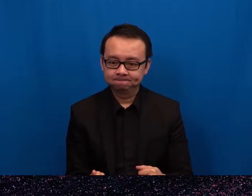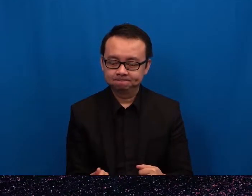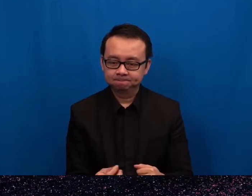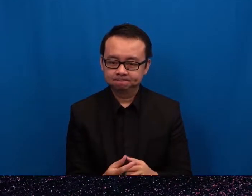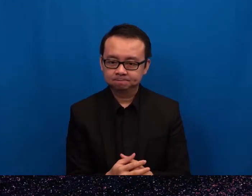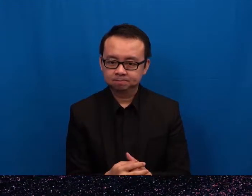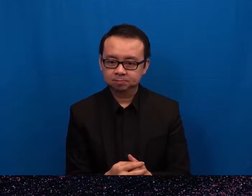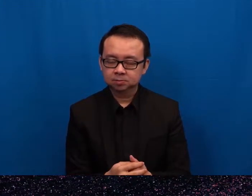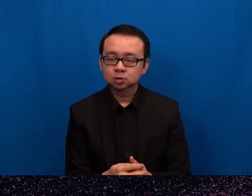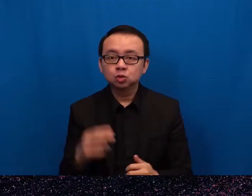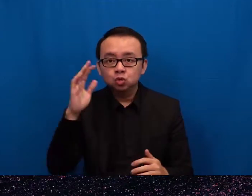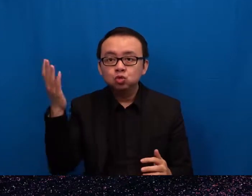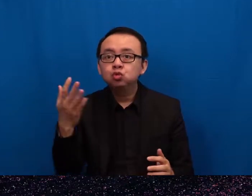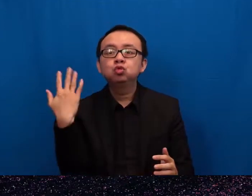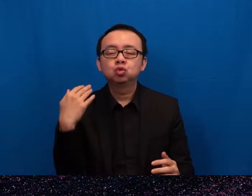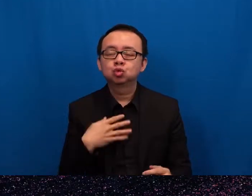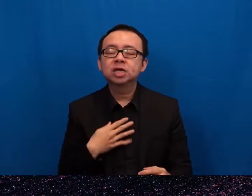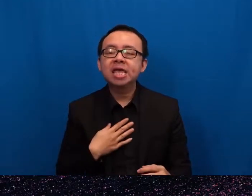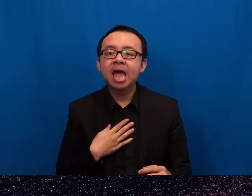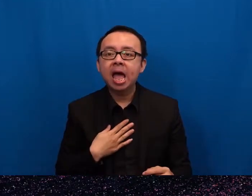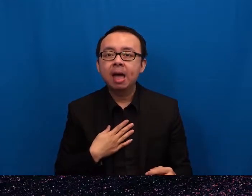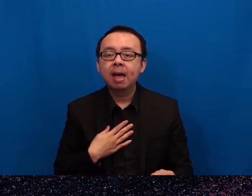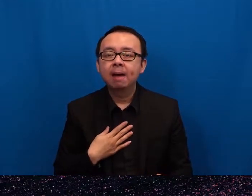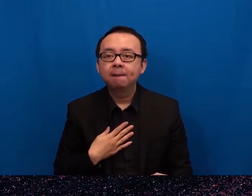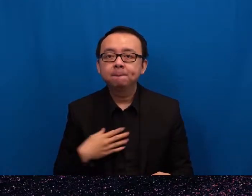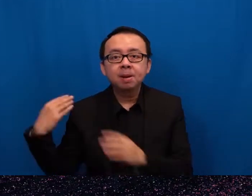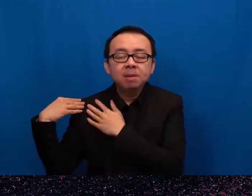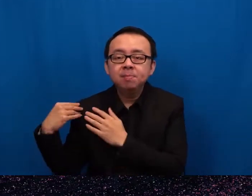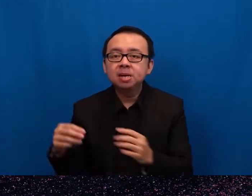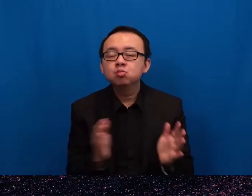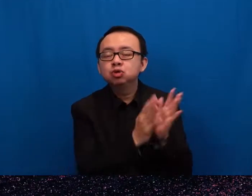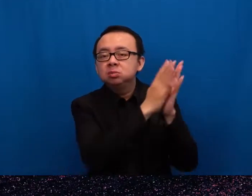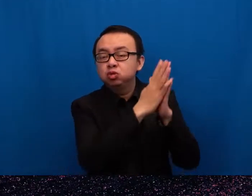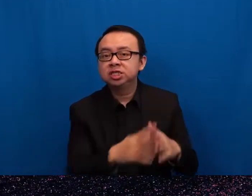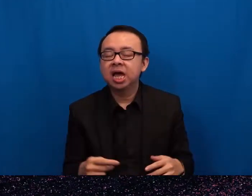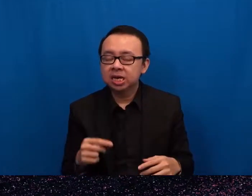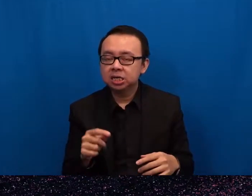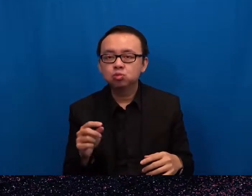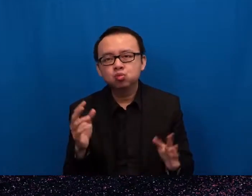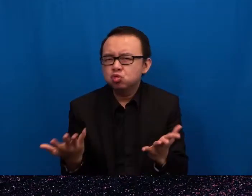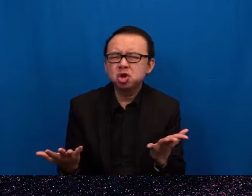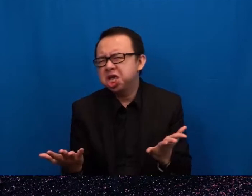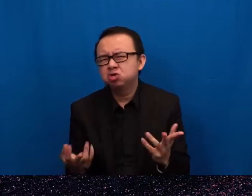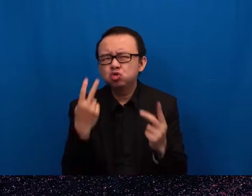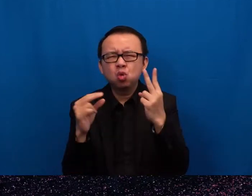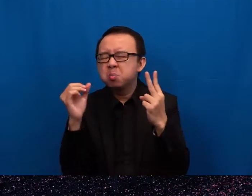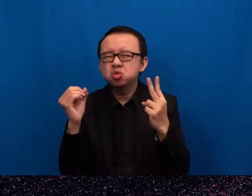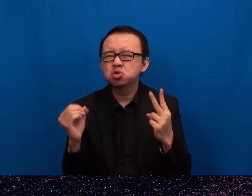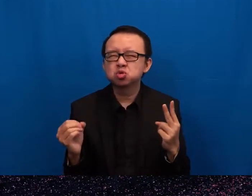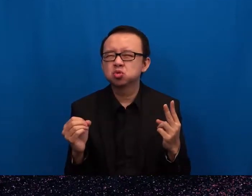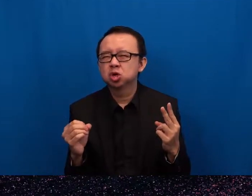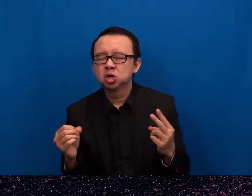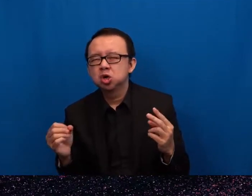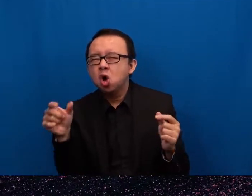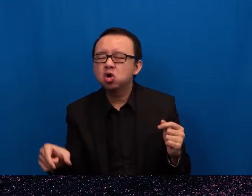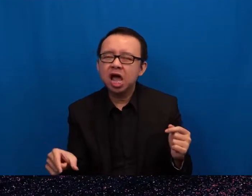hadapan 20. Om-om, tante-tante. Lalu 50 dalam seluruh ibadah gabungan. Saya